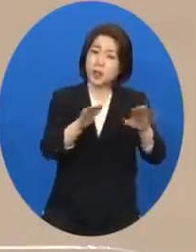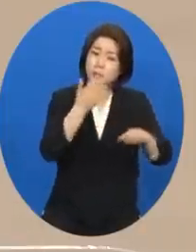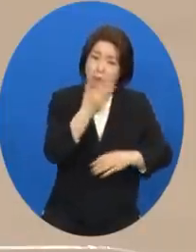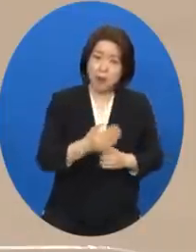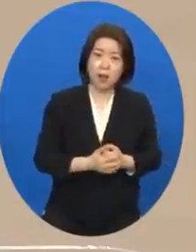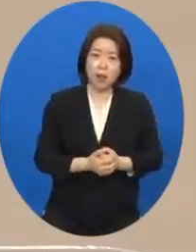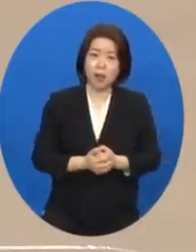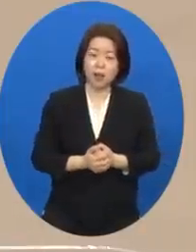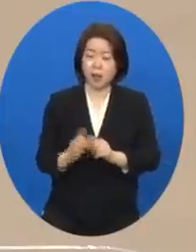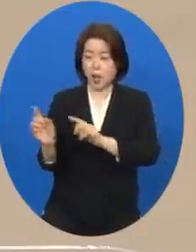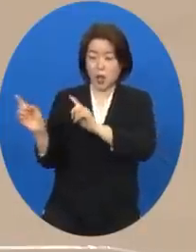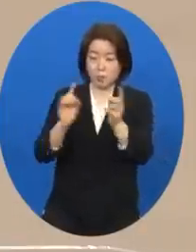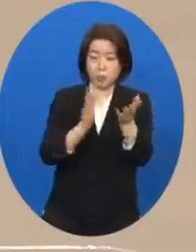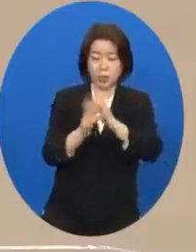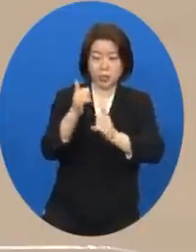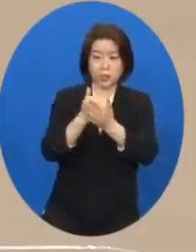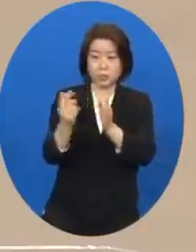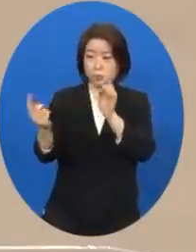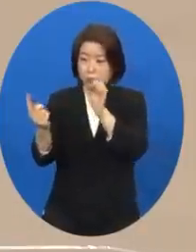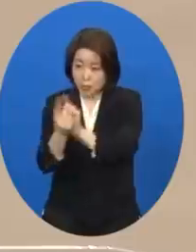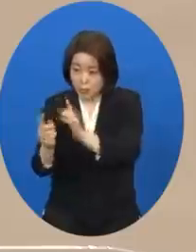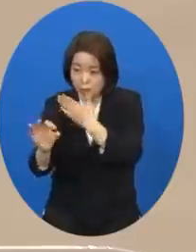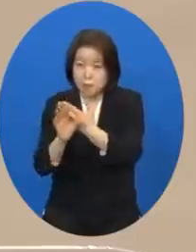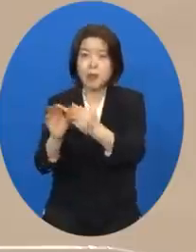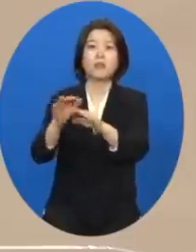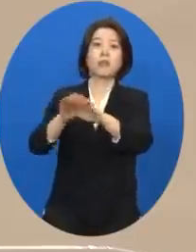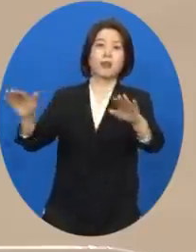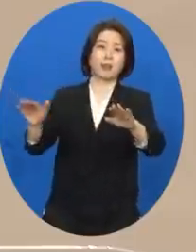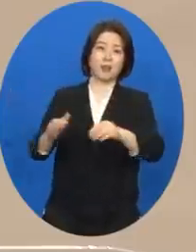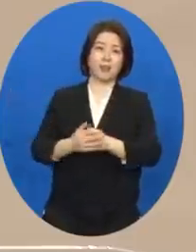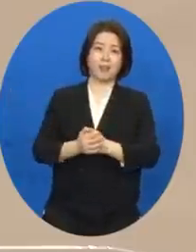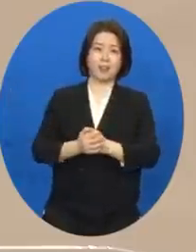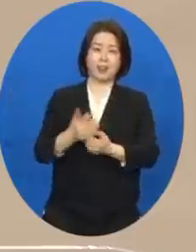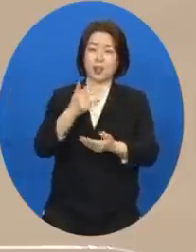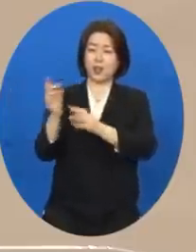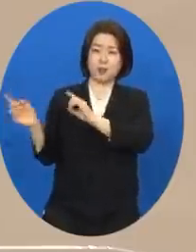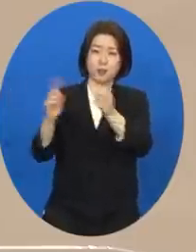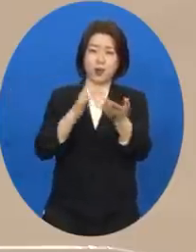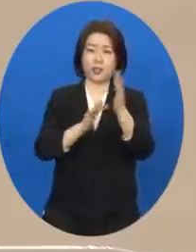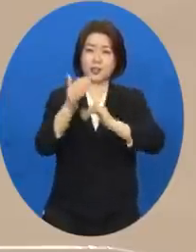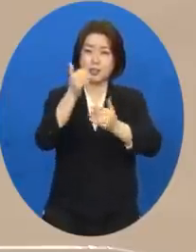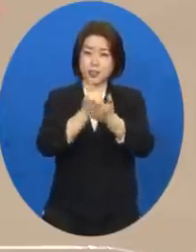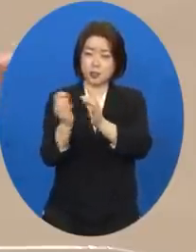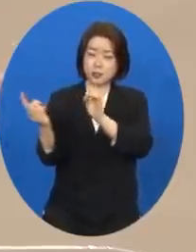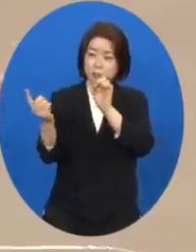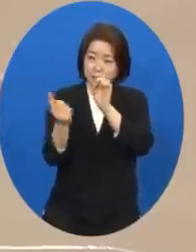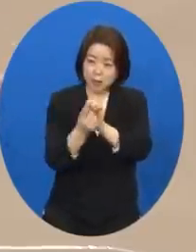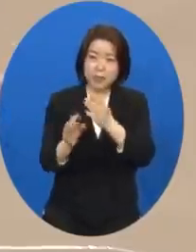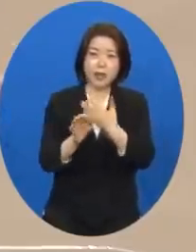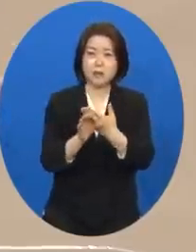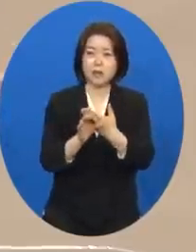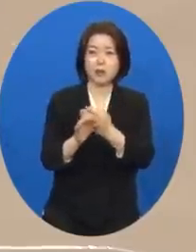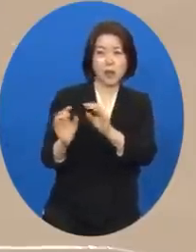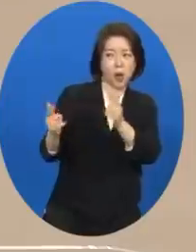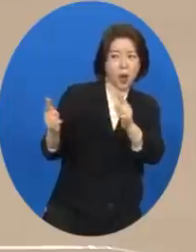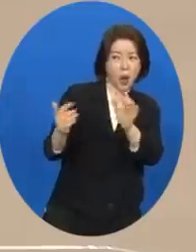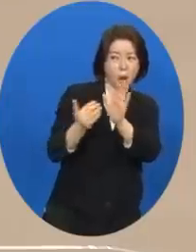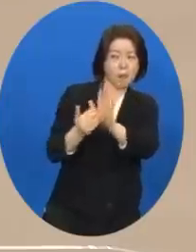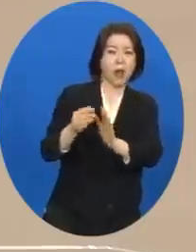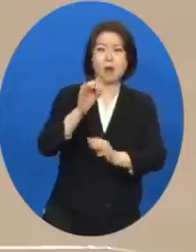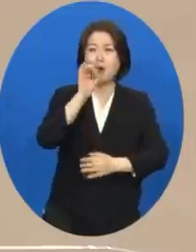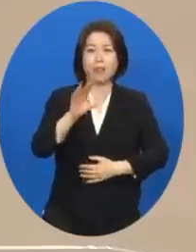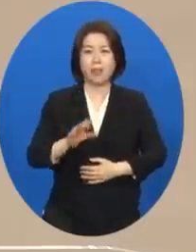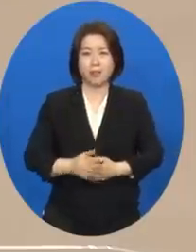부활 하신 예수님을 만날 때 이들 돼요 부활 하신 예수님을 만나면 그걸 어떻게 부정할 수 있겠어요